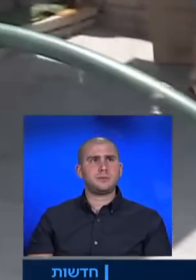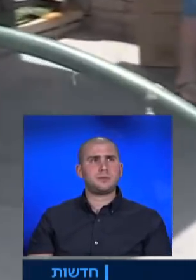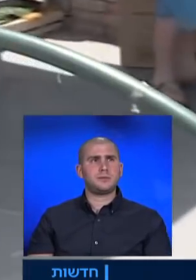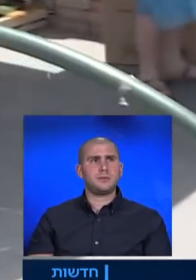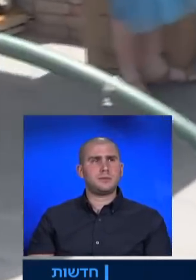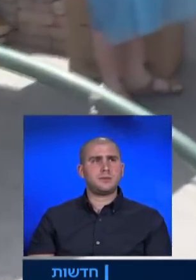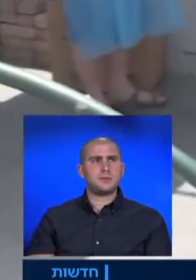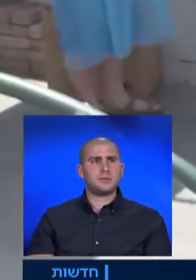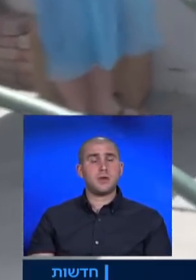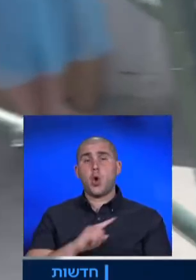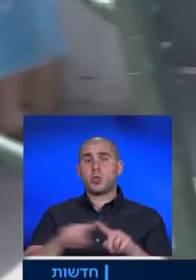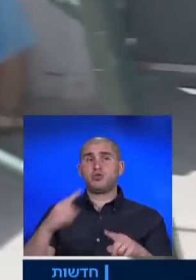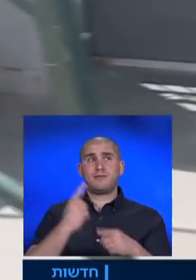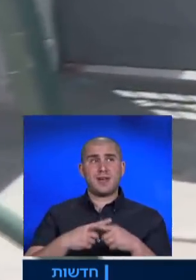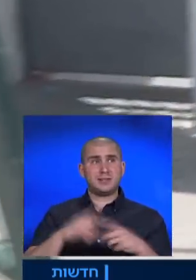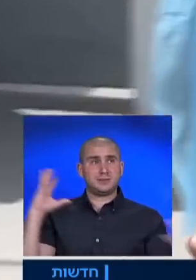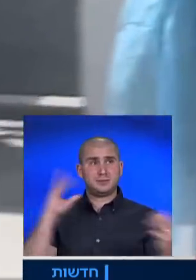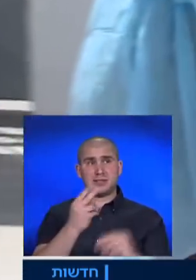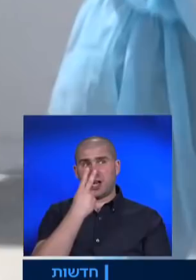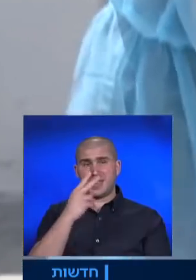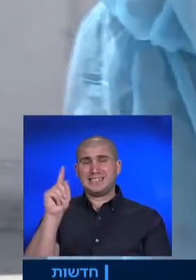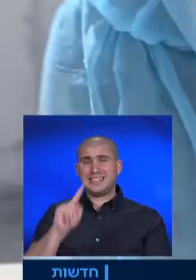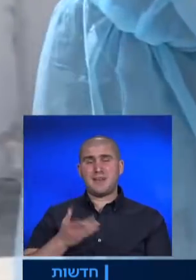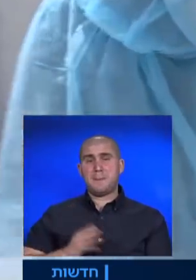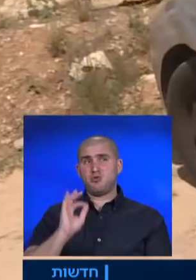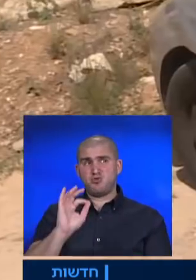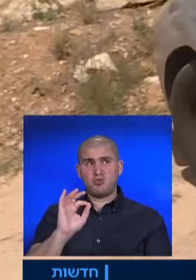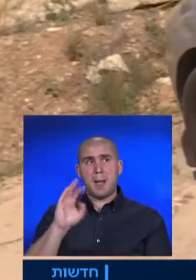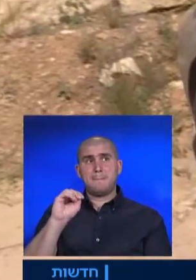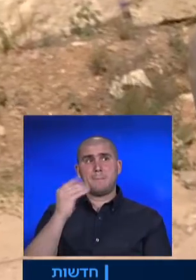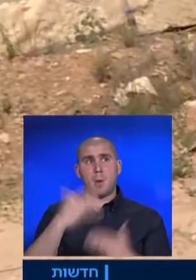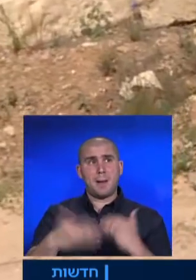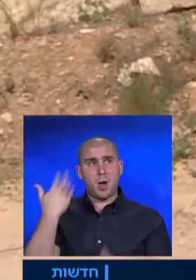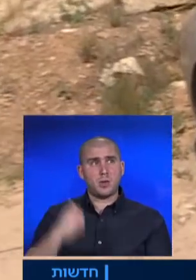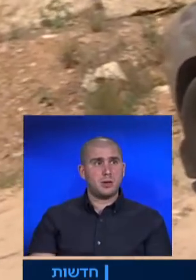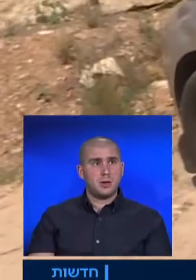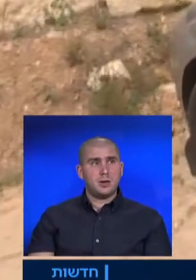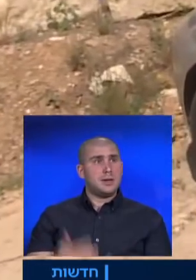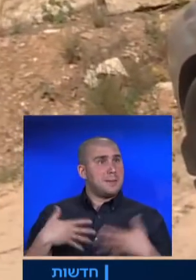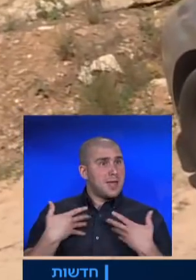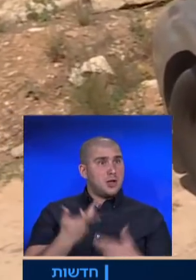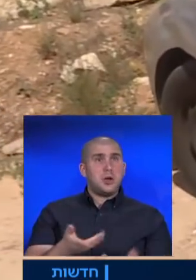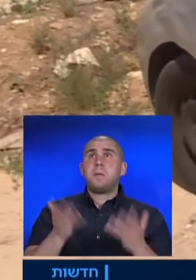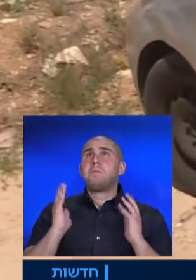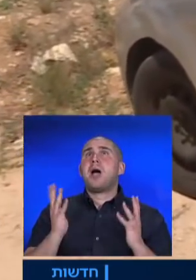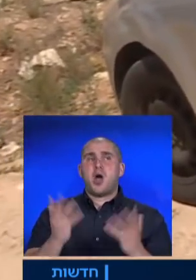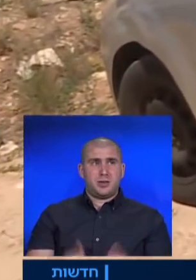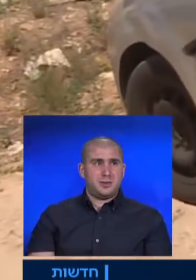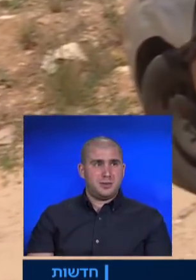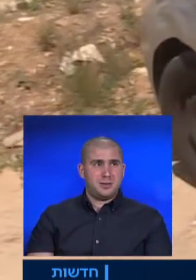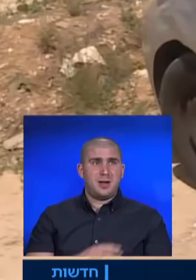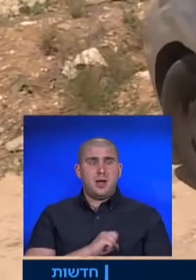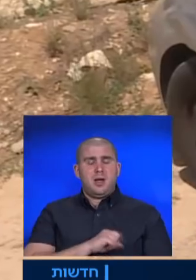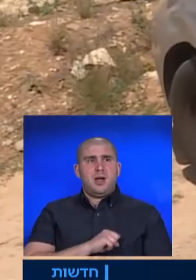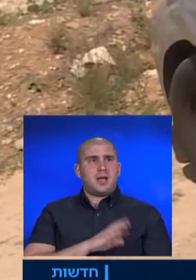חודש וחצי עברו מאז ראתה זהבה את בנה נאור בפעם האחרונה. תרגשת? הלב כבר לא